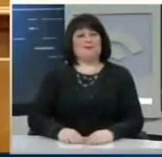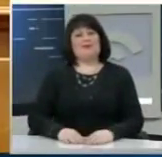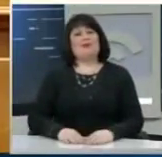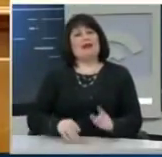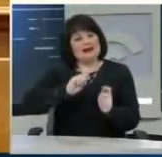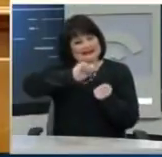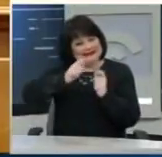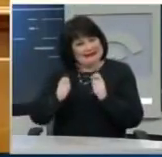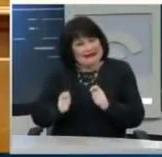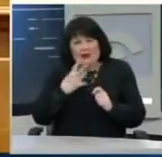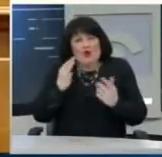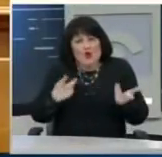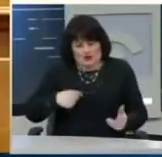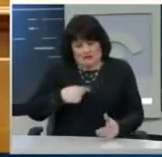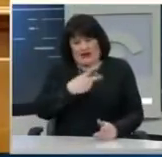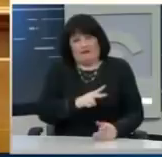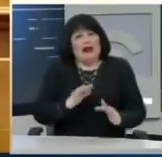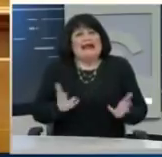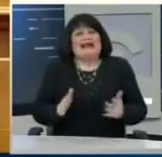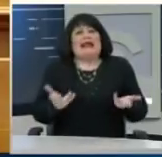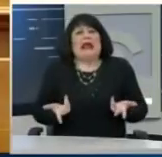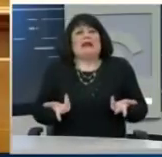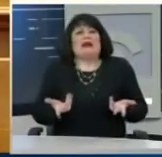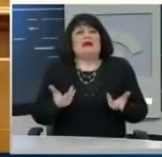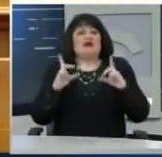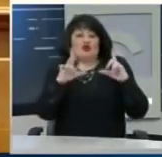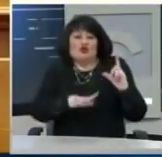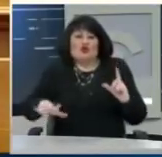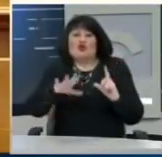αλλάξει λοιπόν η στάση, γιατί έχει αλλάξει το τοπίο ριζικά.